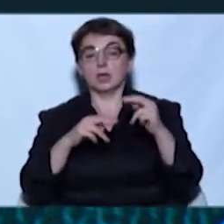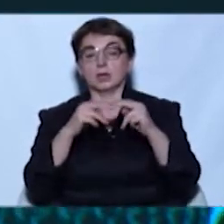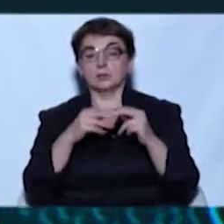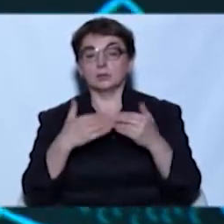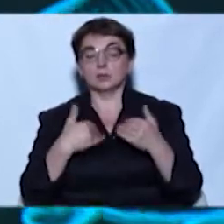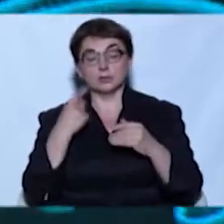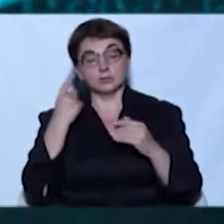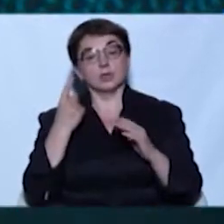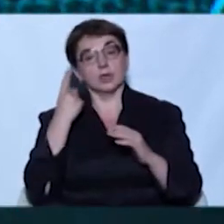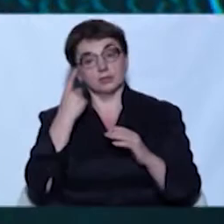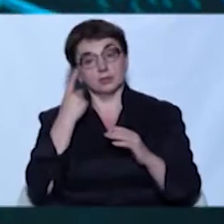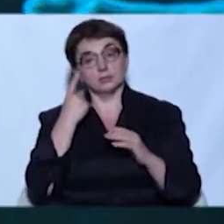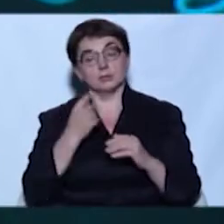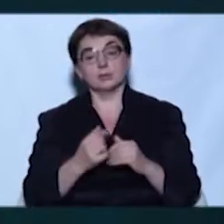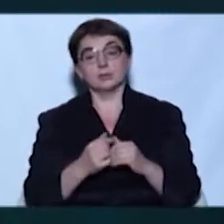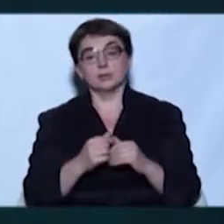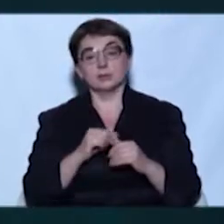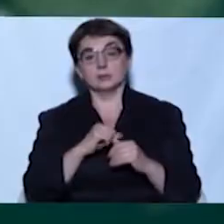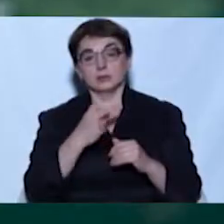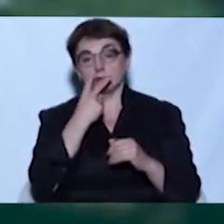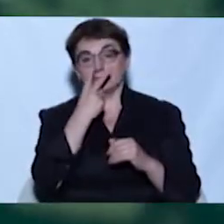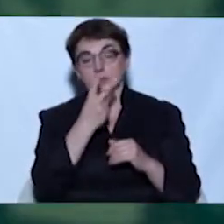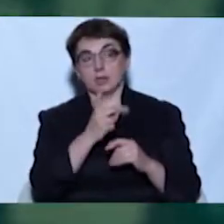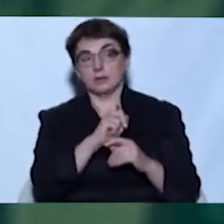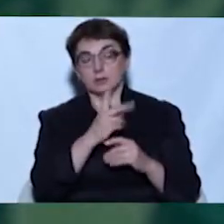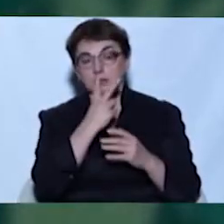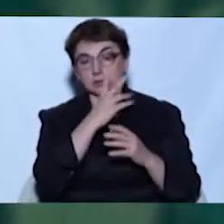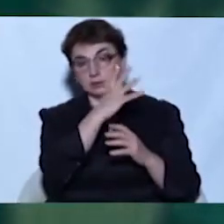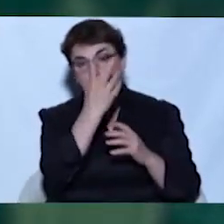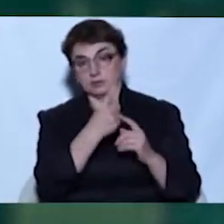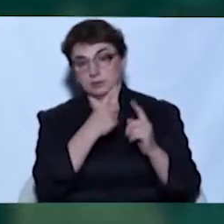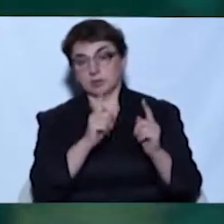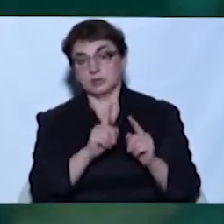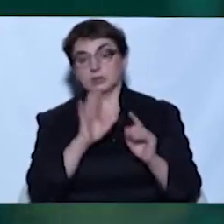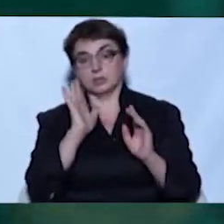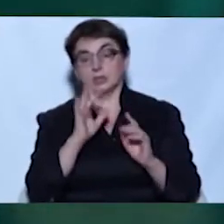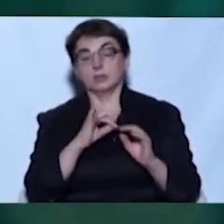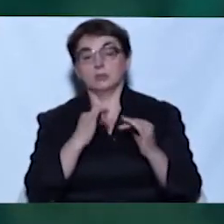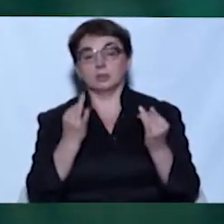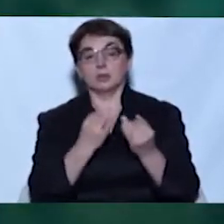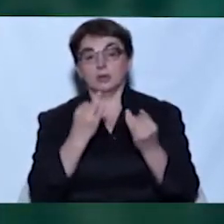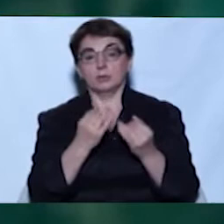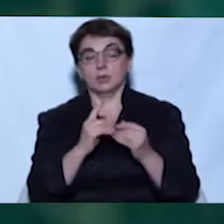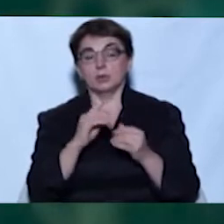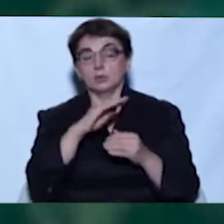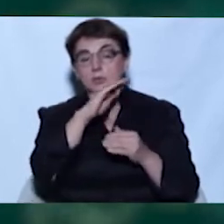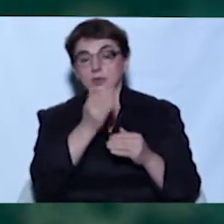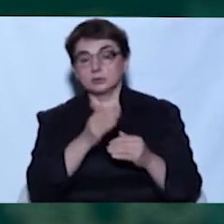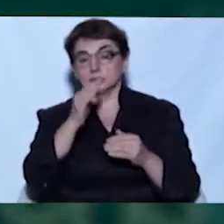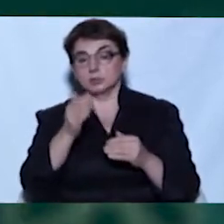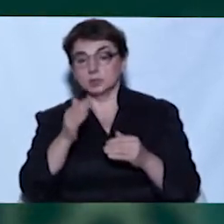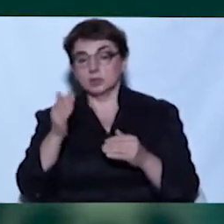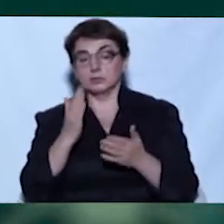ჩვენ გავიგებთ ეკრანზე ჩანს, რაზეც გვექნება საუბარი, რომელი შრეებისგან